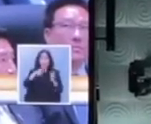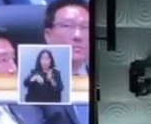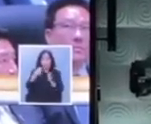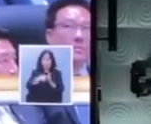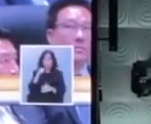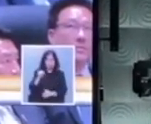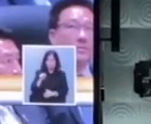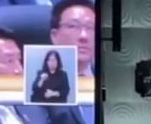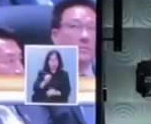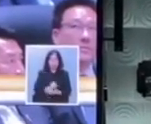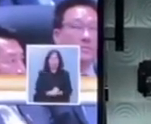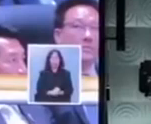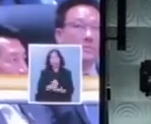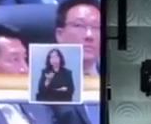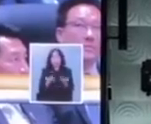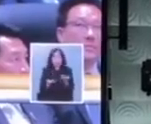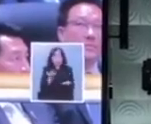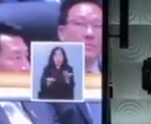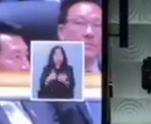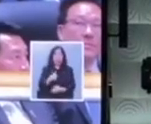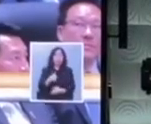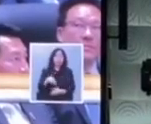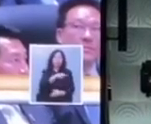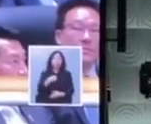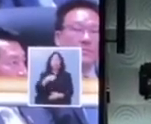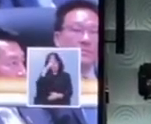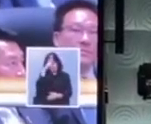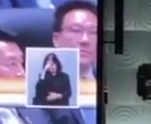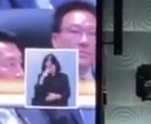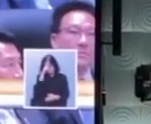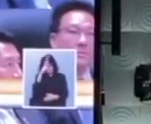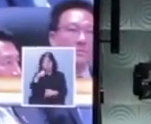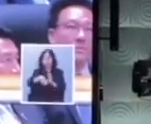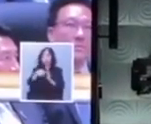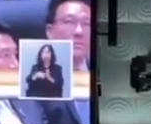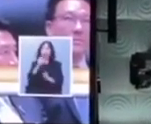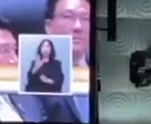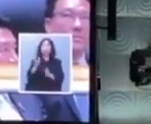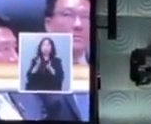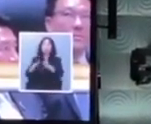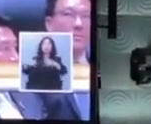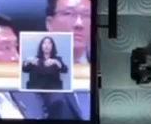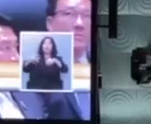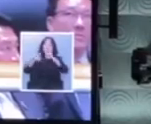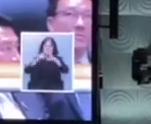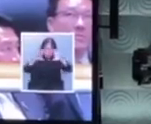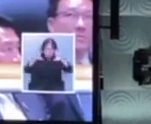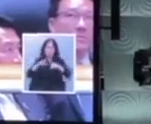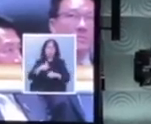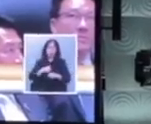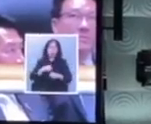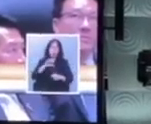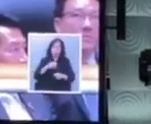จากนี้ก็แสดงไงครับพวกเราจะเคารพในคนนั้นแล้วเราก็จะเลือกวิธีการของเ